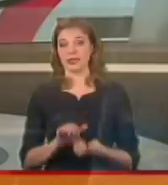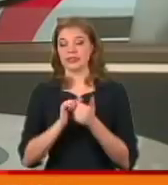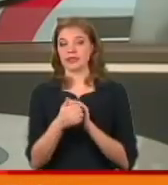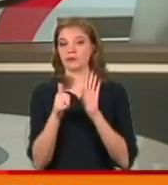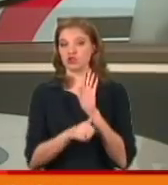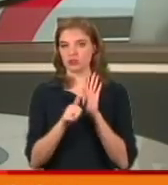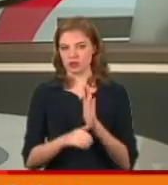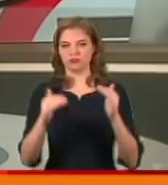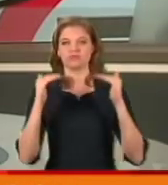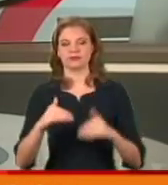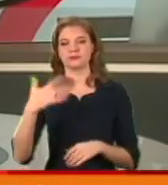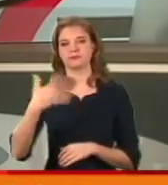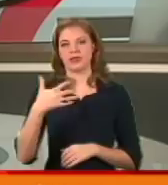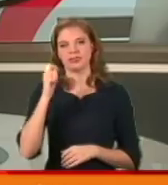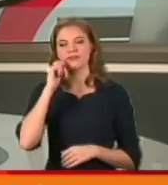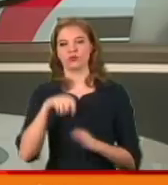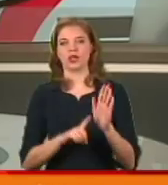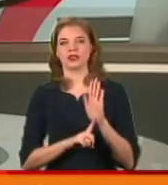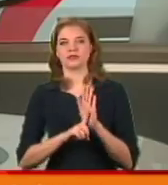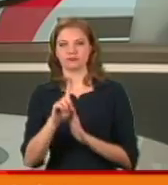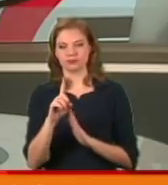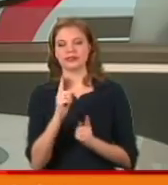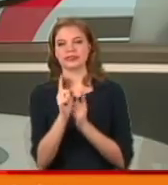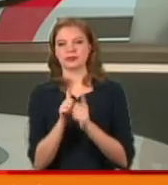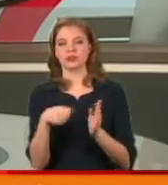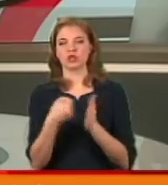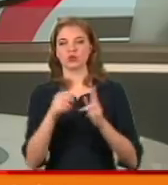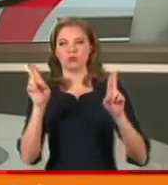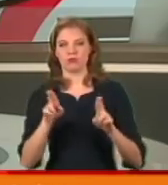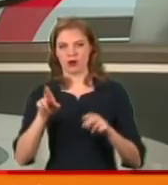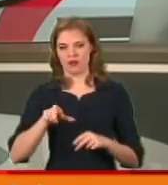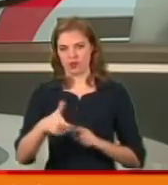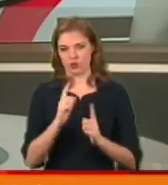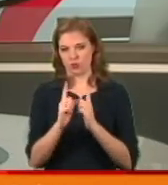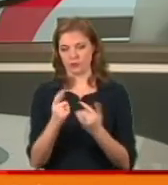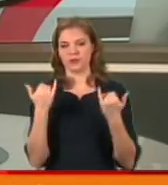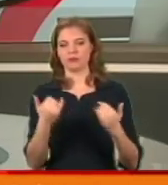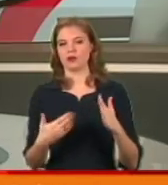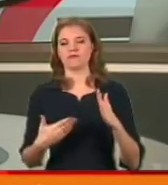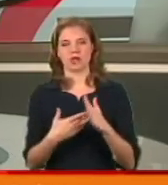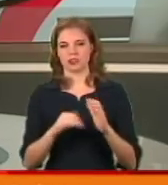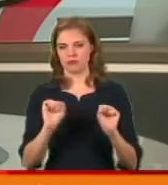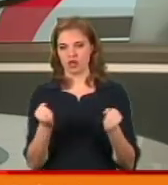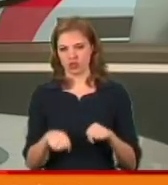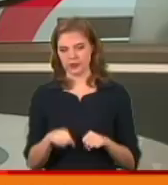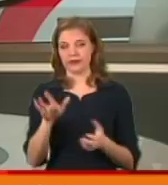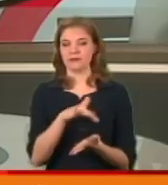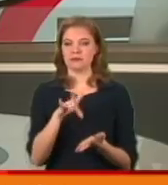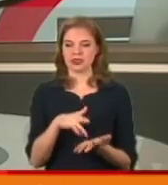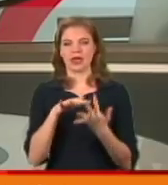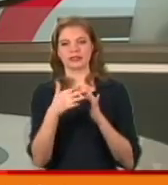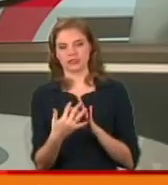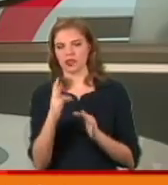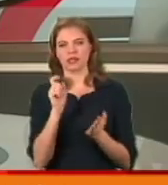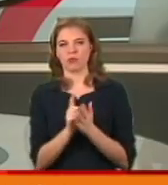Замість 60-50 в Україні набрали чинності зміни до правил дорожнього руху. Відтепер максимальна швидкість у містах і селах